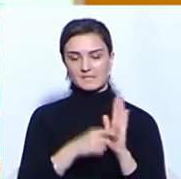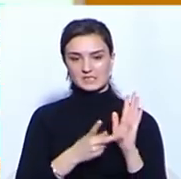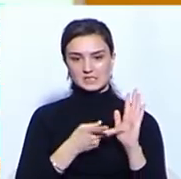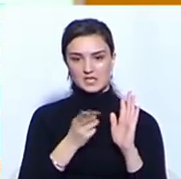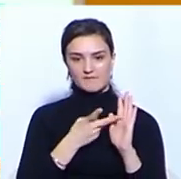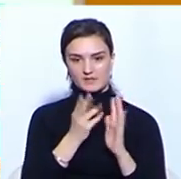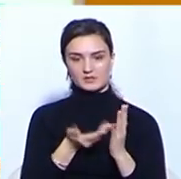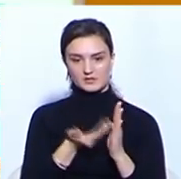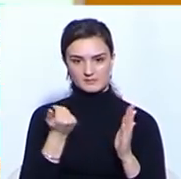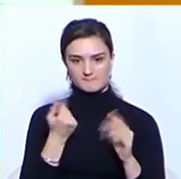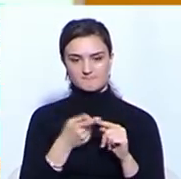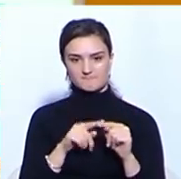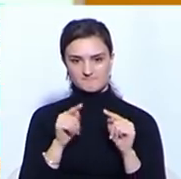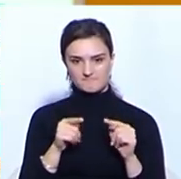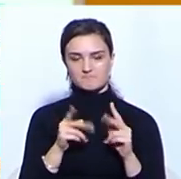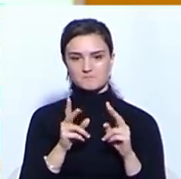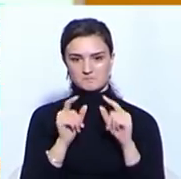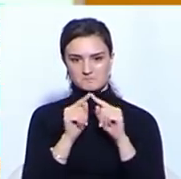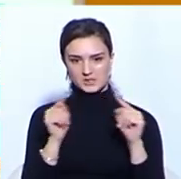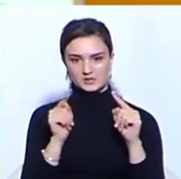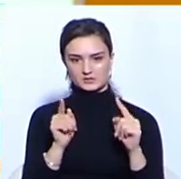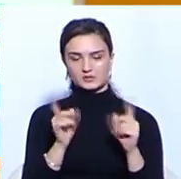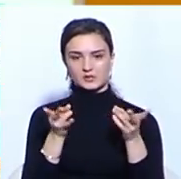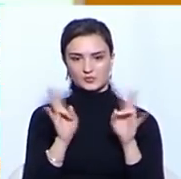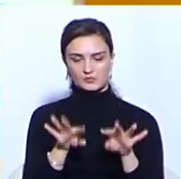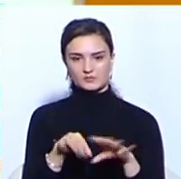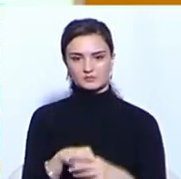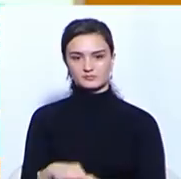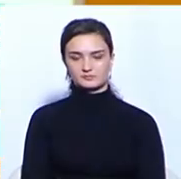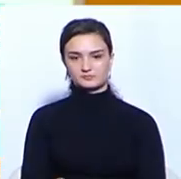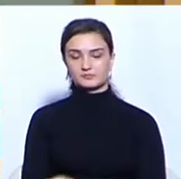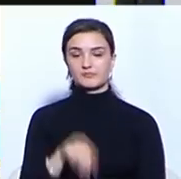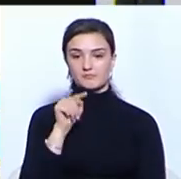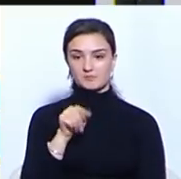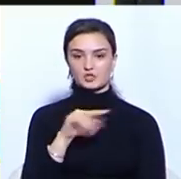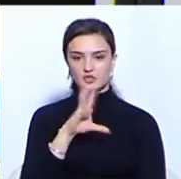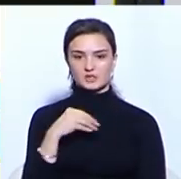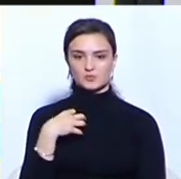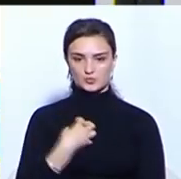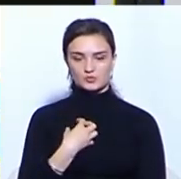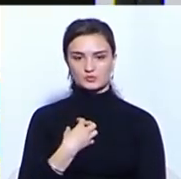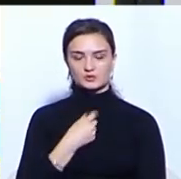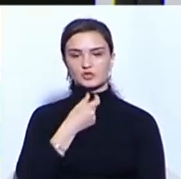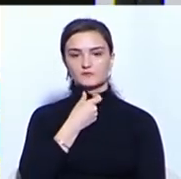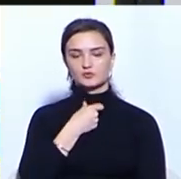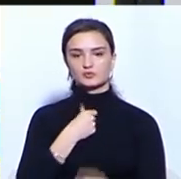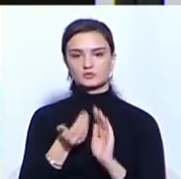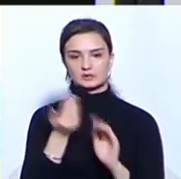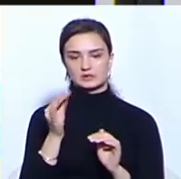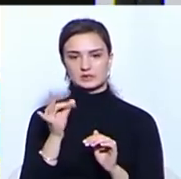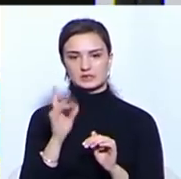და ეს ამოღება, აი მაშინ და მილი დატოვეს, ხო და მილი დატოვეს, დიახ, მაშინ სამწუხაროდ საშუალო გარე ორსულობის